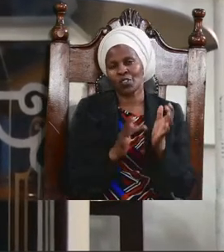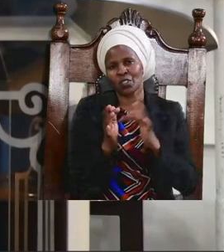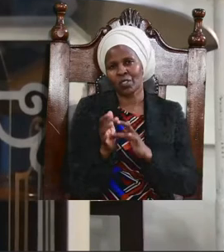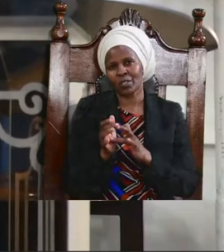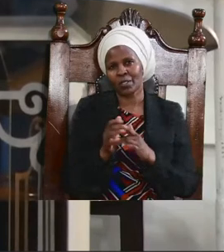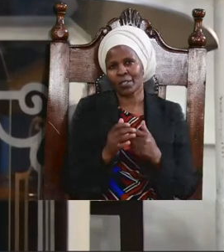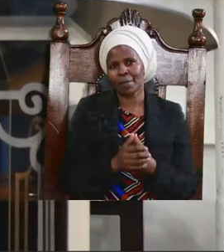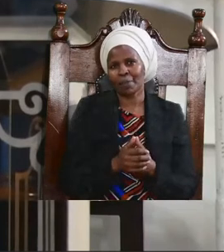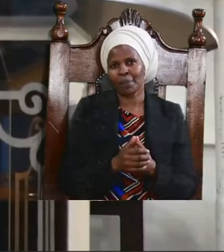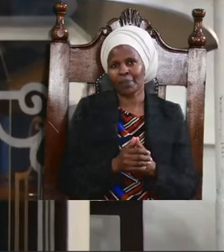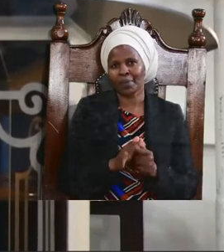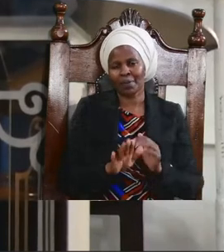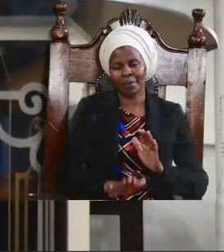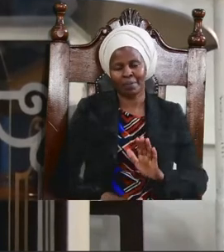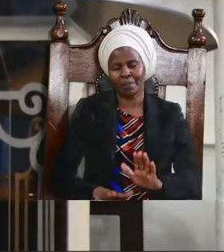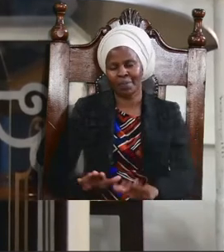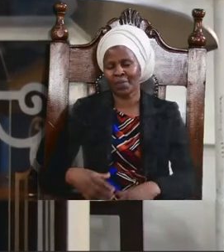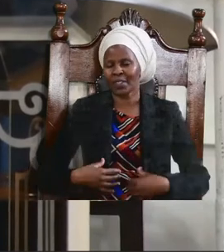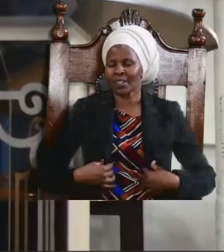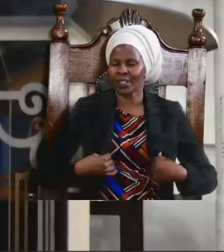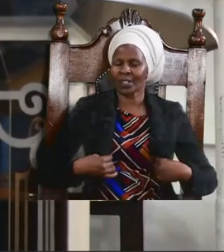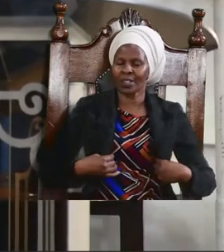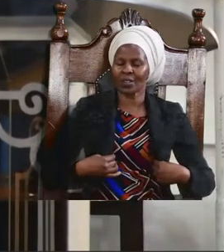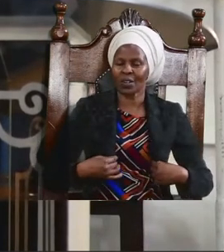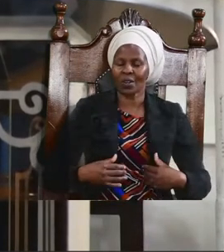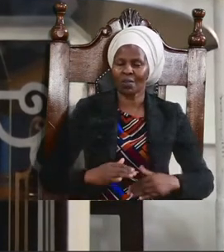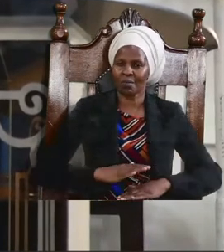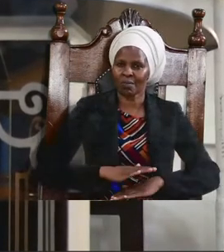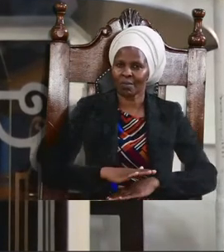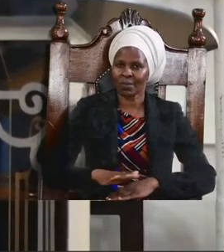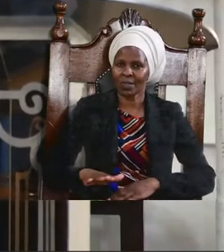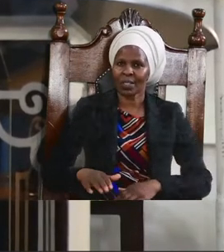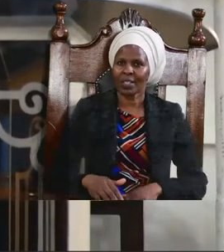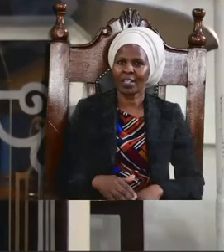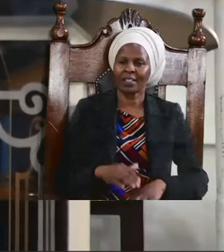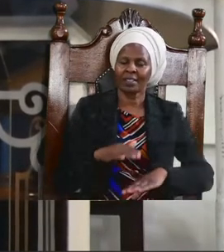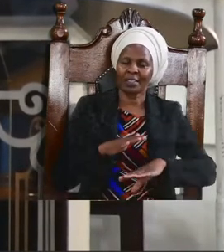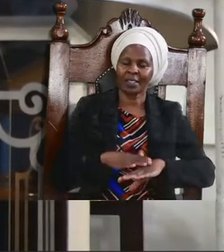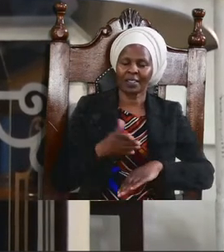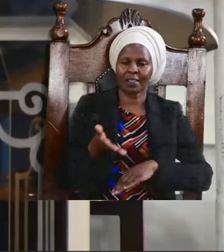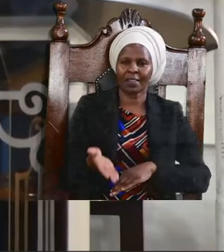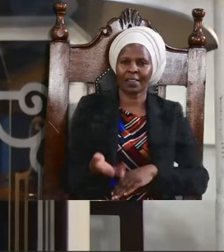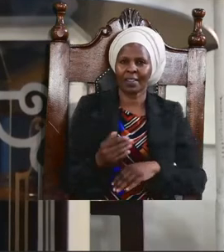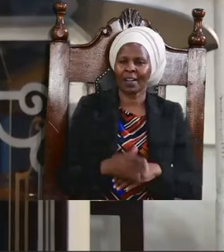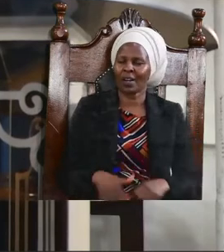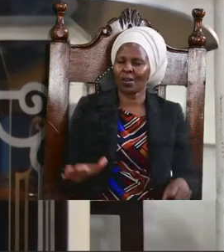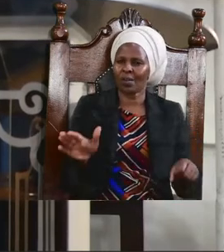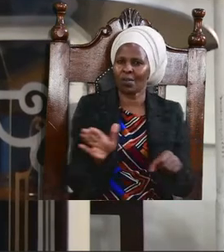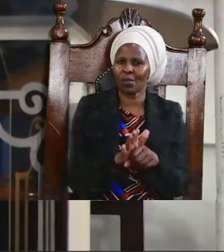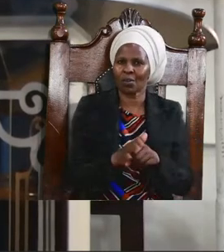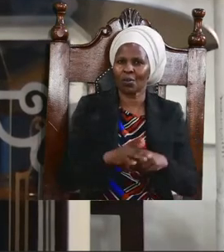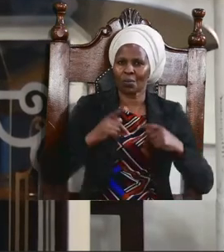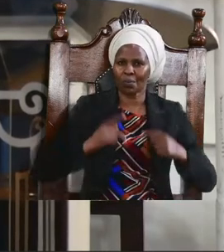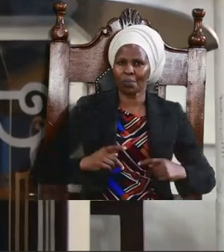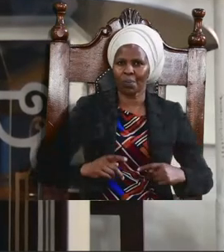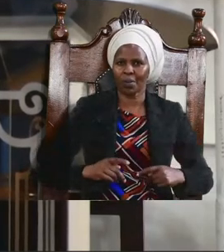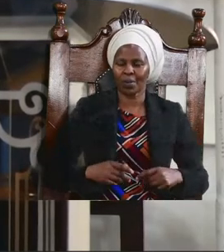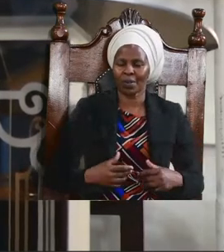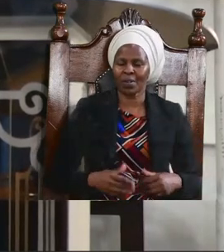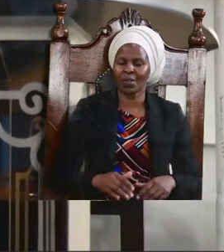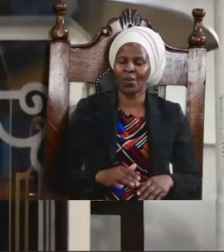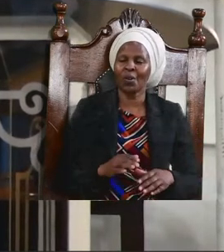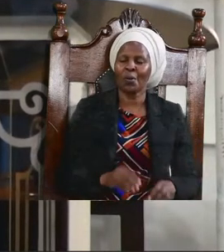wakatandika mavazi yao juu yake, akaketi juu yake. watu wengi wakatandaza mavazi